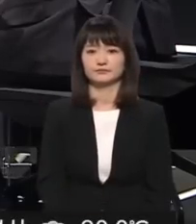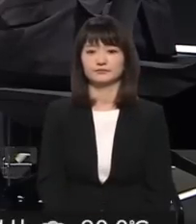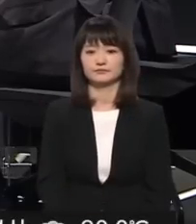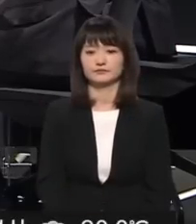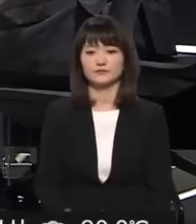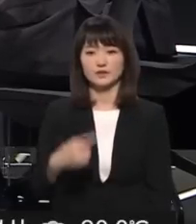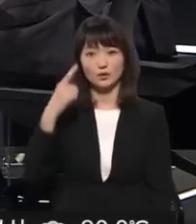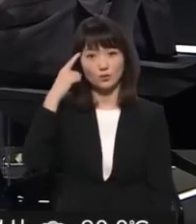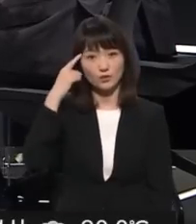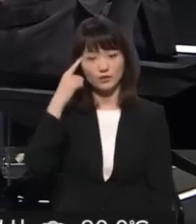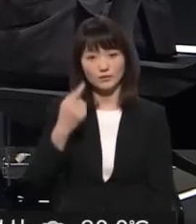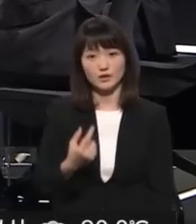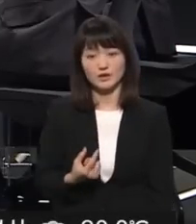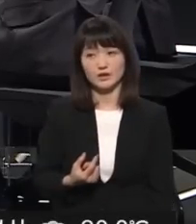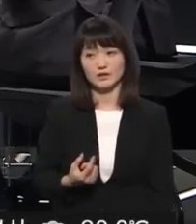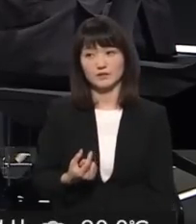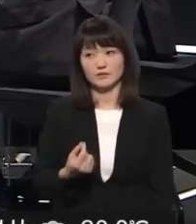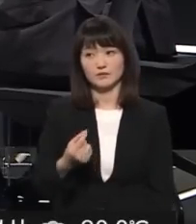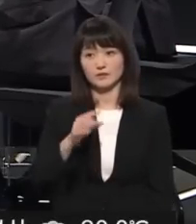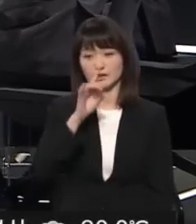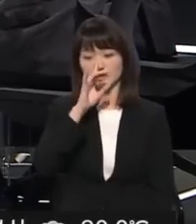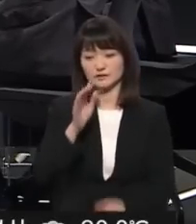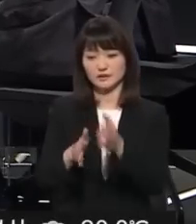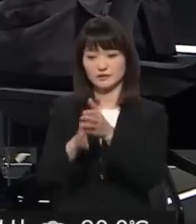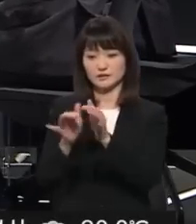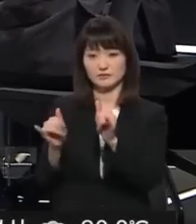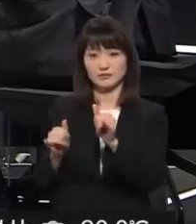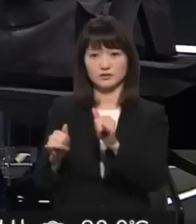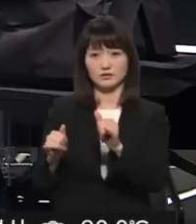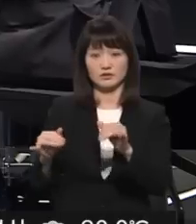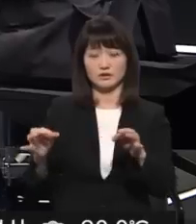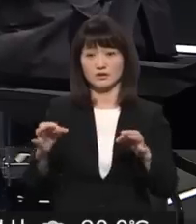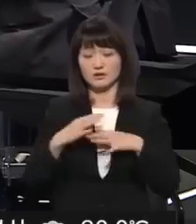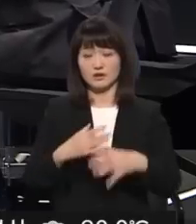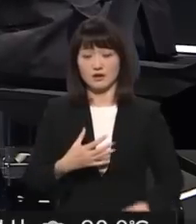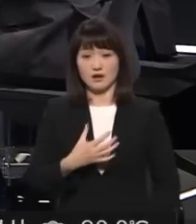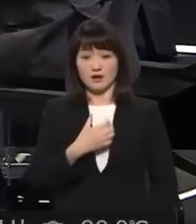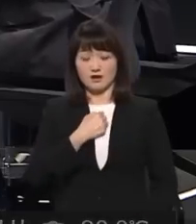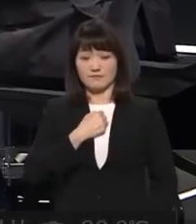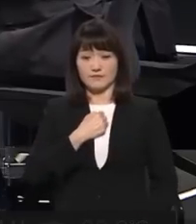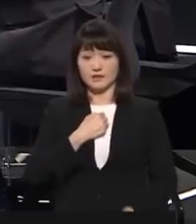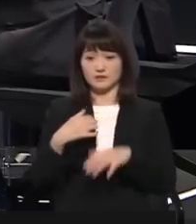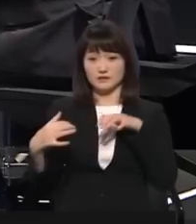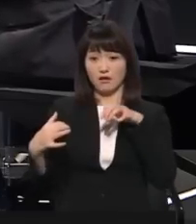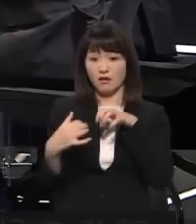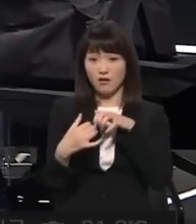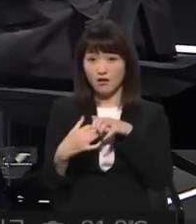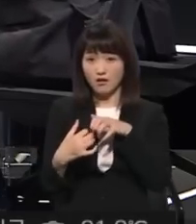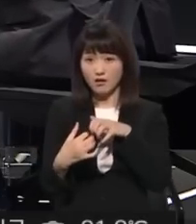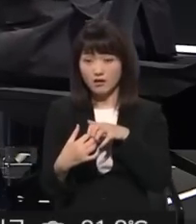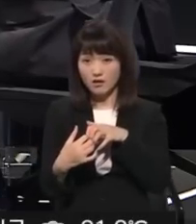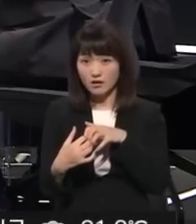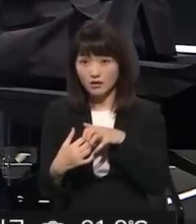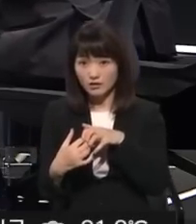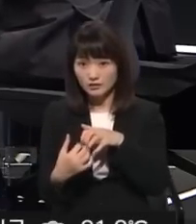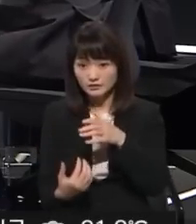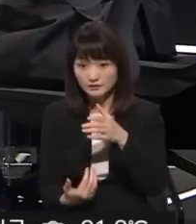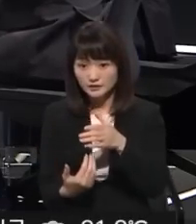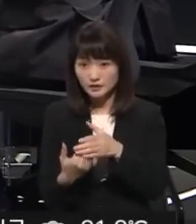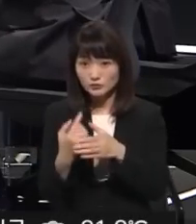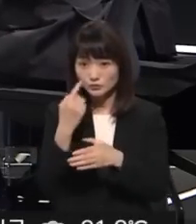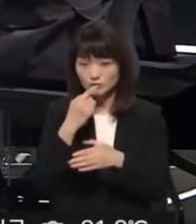바로 낙탄이 있고 강릉 시민들은 다 놀랐습니다. 전쟁이 난 줄 알았다라는 얘기가 많이 왔고 제보도